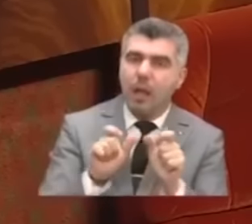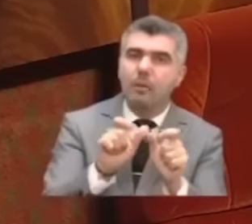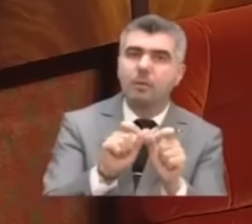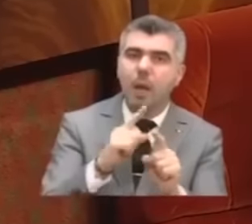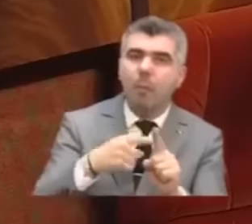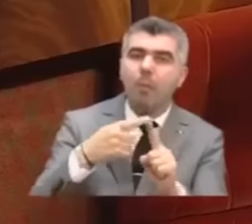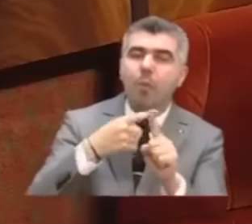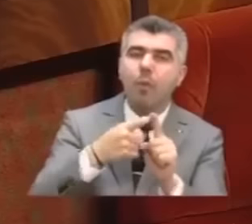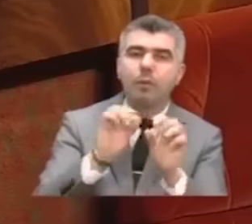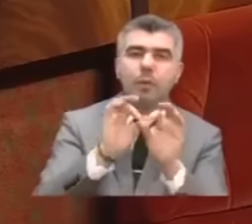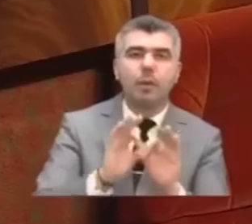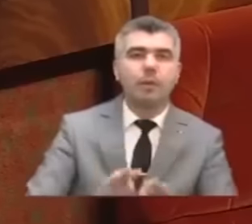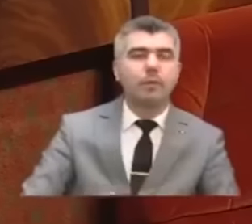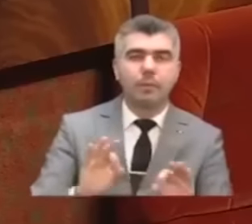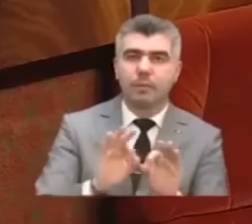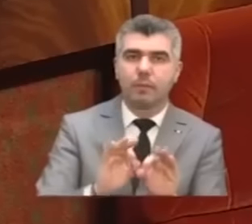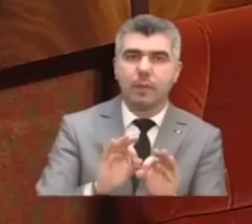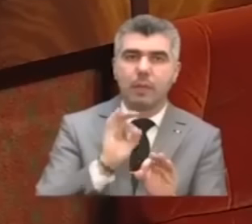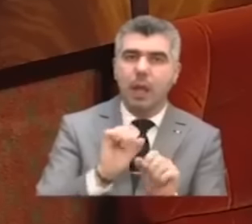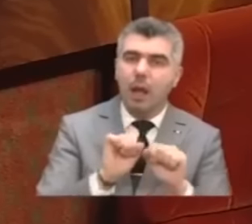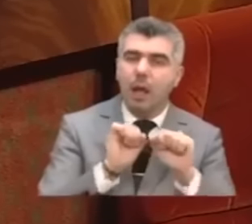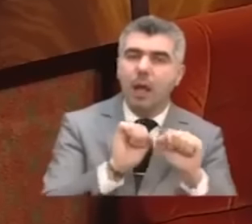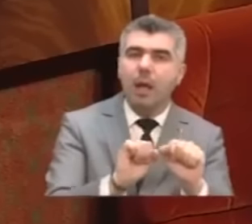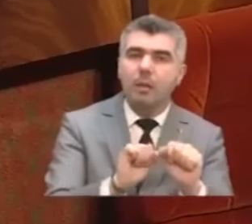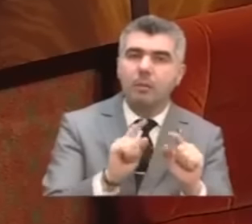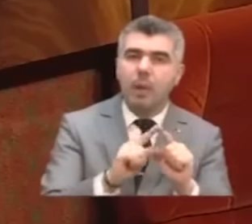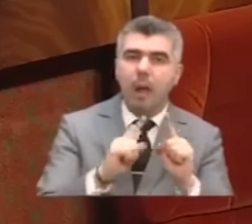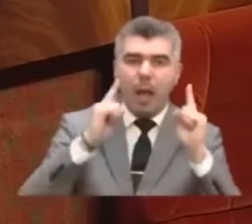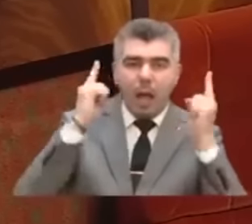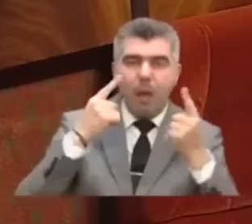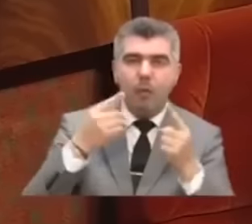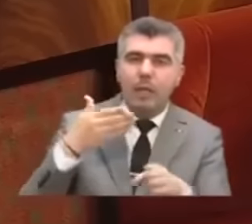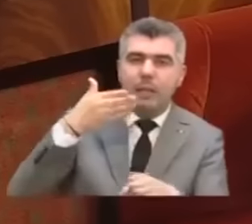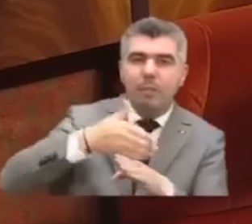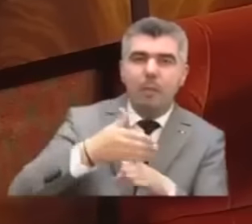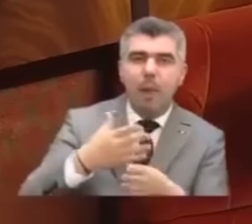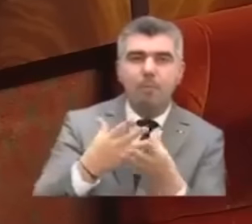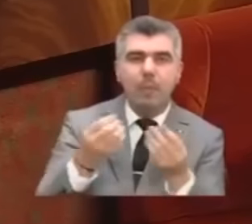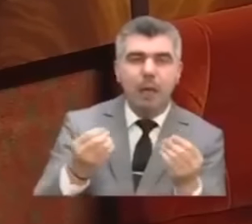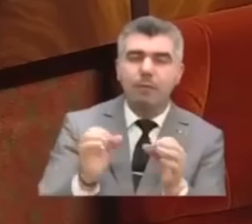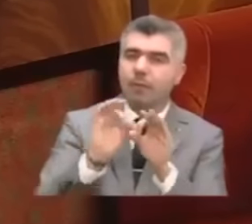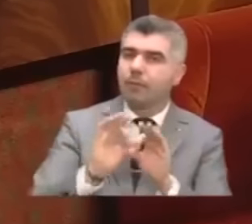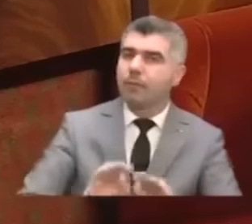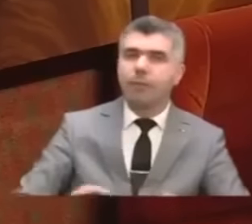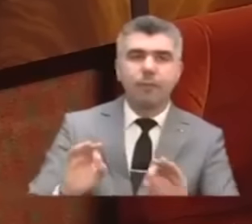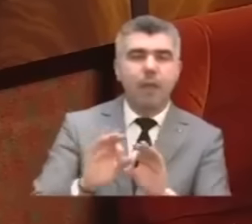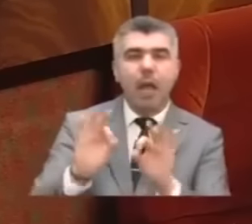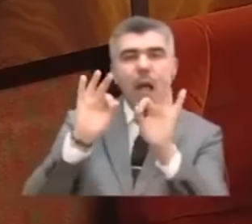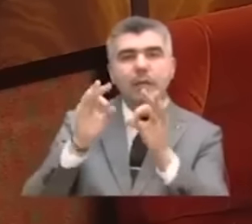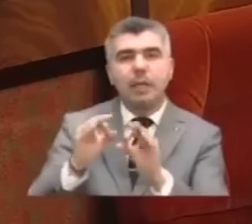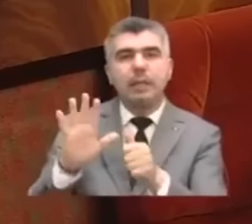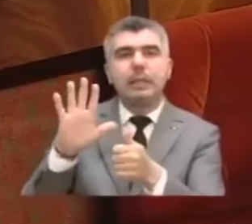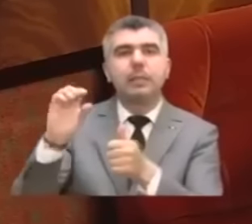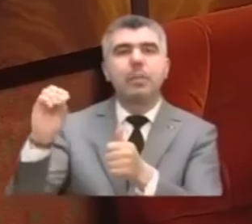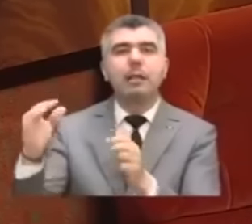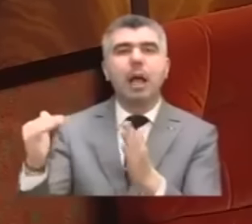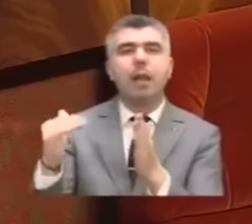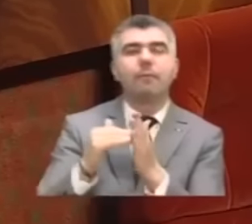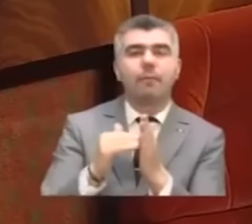نزيدوا اكثر، بغينا نحافظوا على القطيع الوطني باش ما يتذبحش بواحد الحده. دونك جبنا ذاك العدد، هذاك هو الهدف ديالنا،